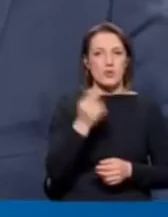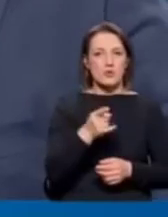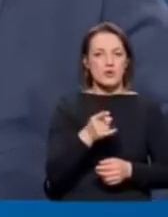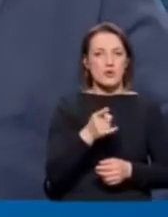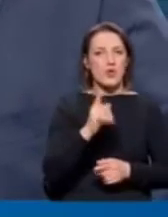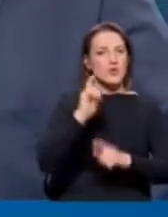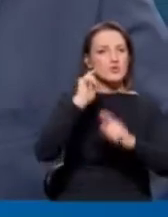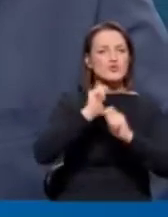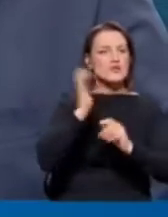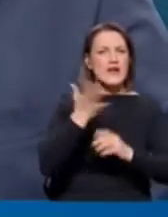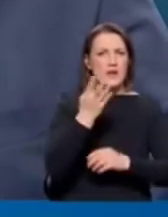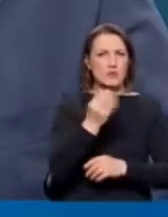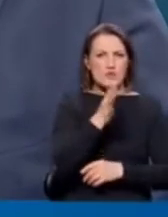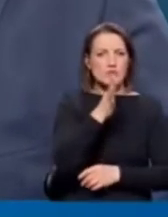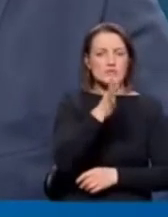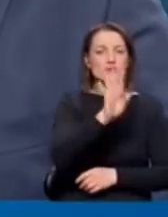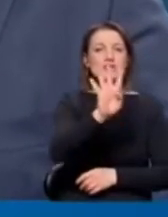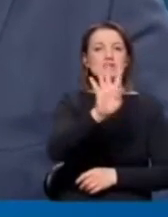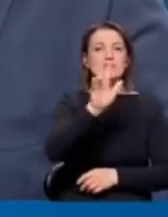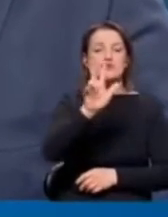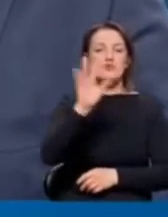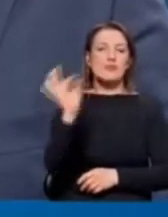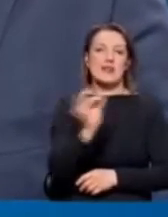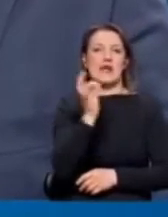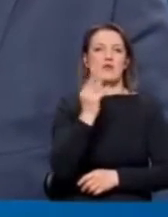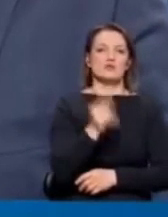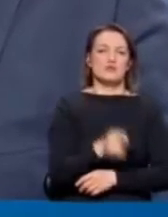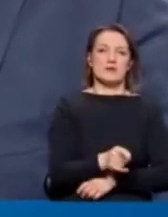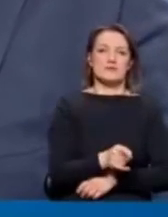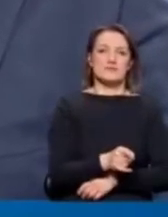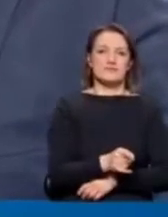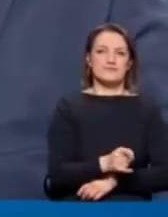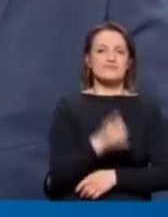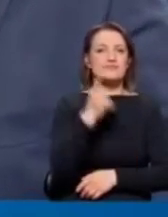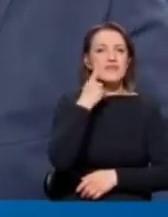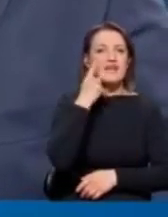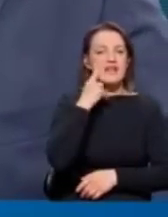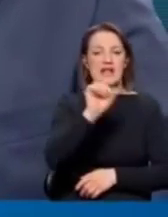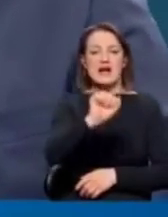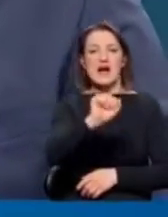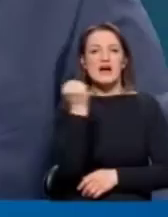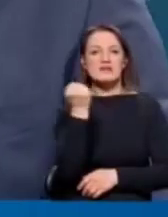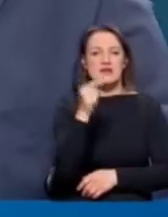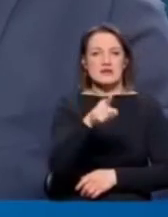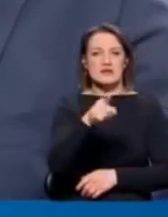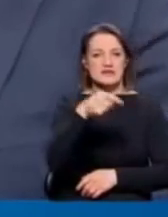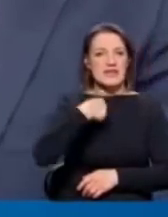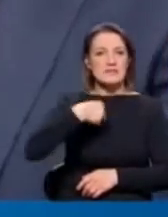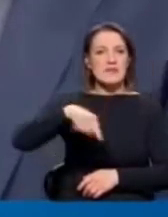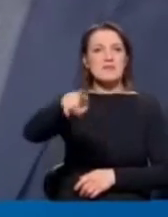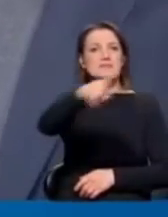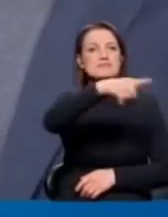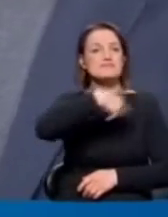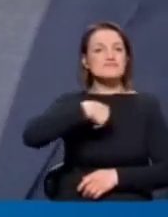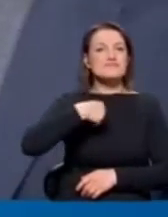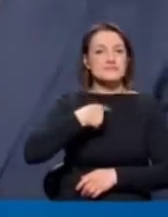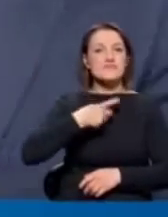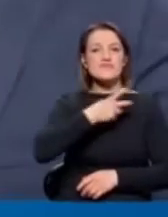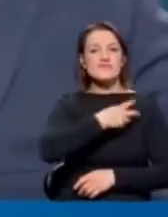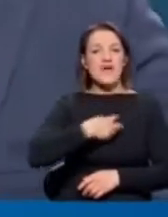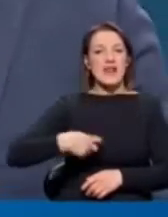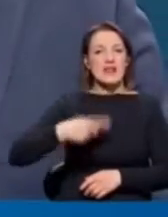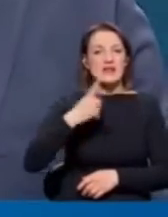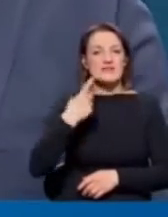oyuk ne kadar olacak kilosu 43 milyar lira Ama bu devletin kasasından senin benim vergilerinden